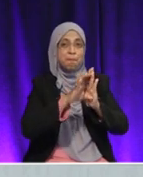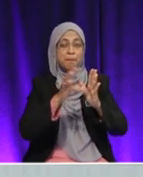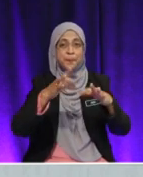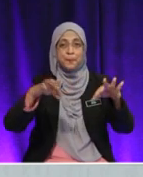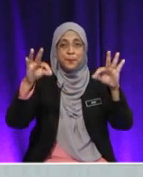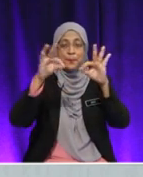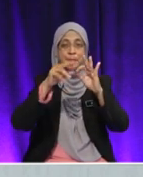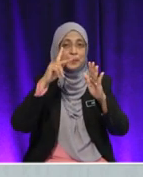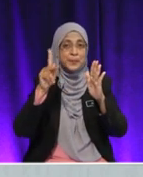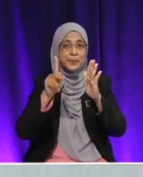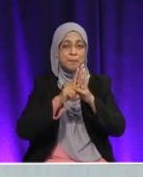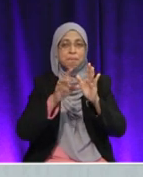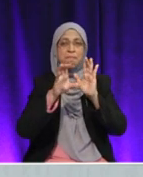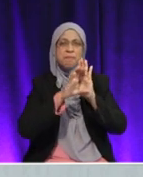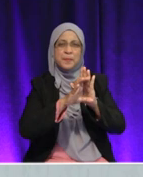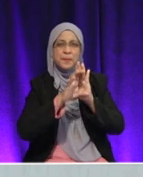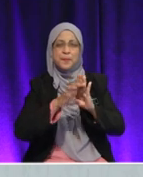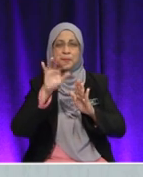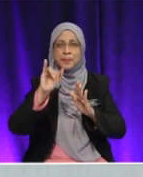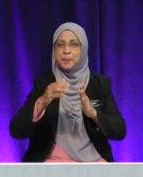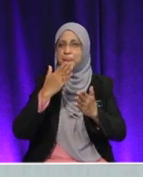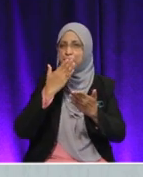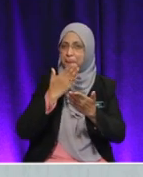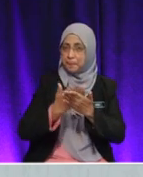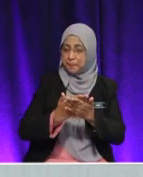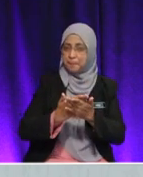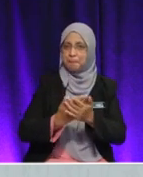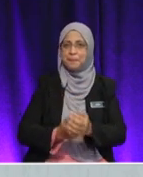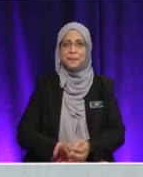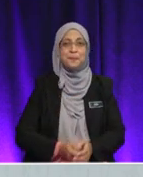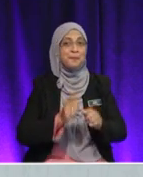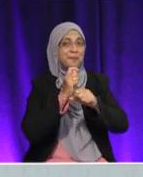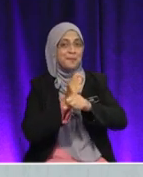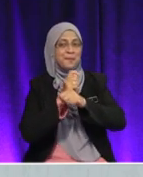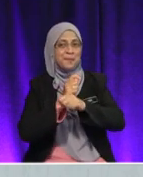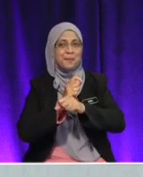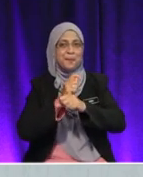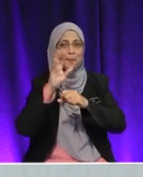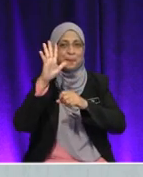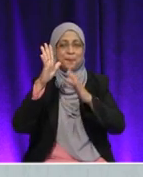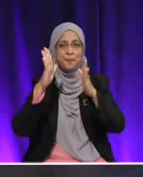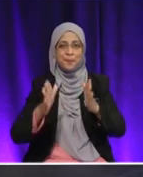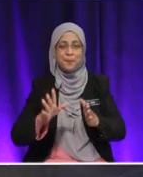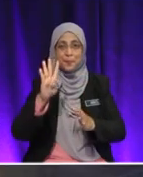mereka juga memberi contoh-contoh dalam amalan kehidupan mereka tanya kepada keempat